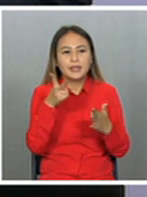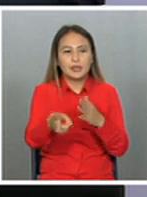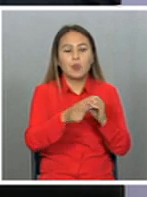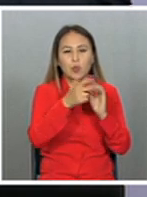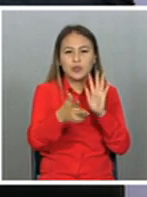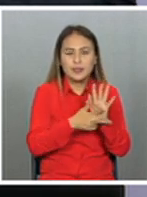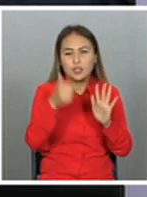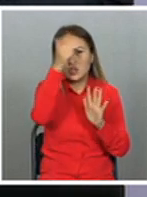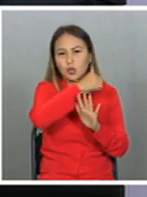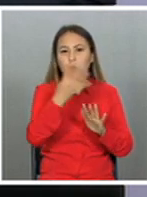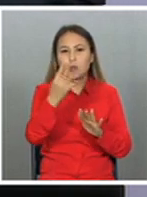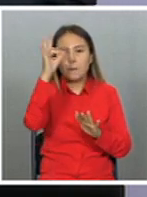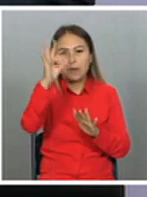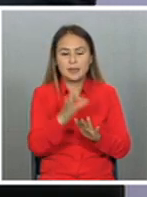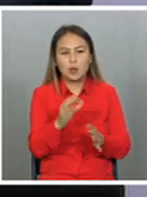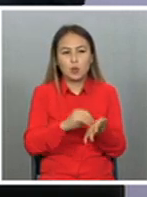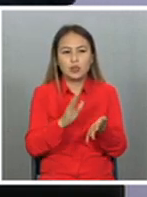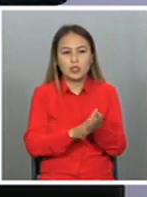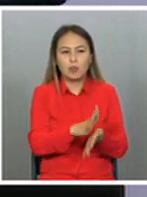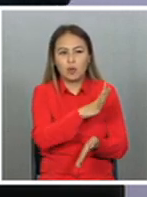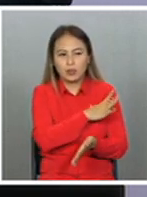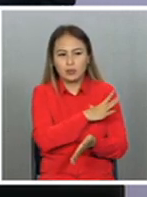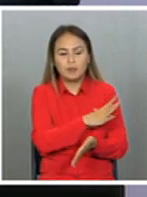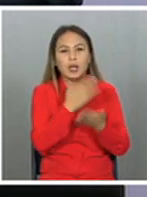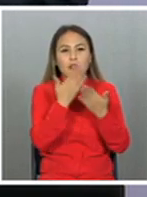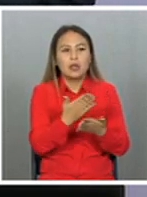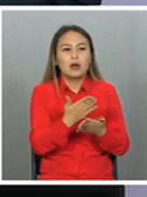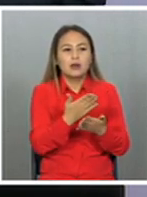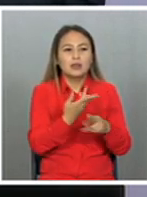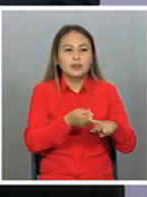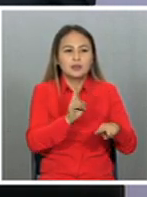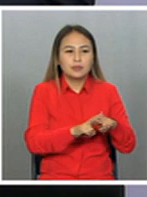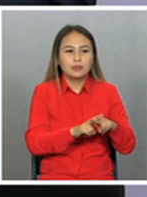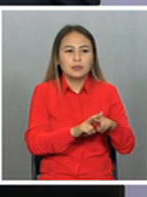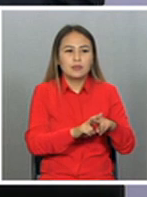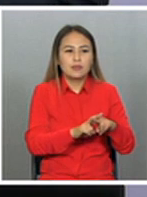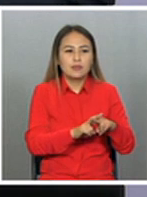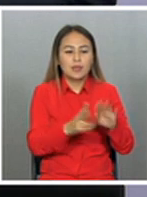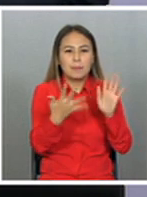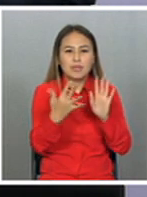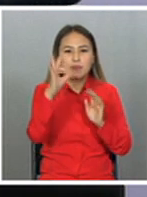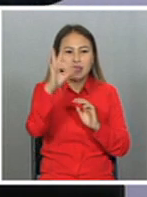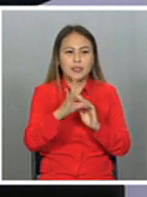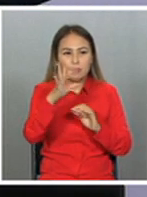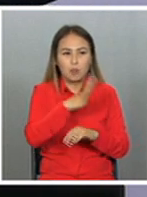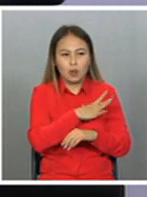жылы 4% көрсеткішті көрсеткен болады. Енді құнсыздануға келетін болса, құнсыздану бізде 5%-ді